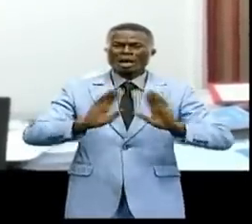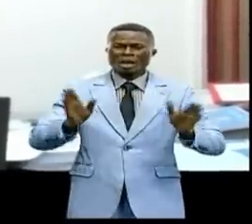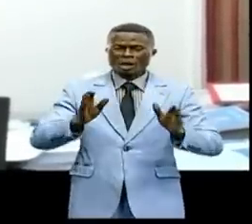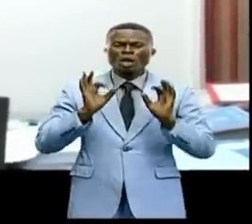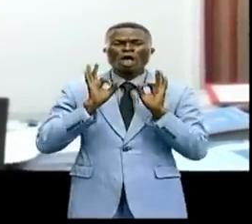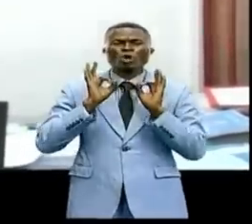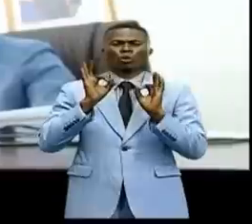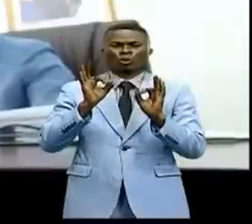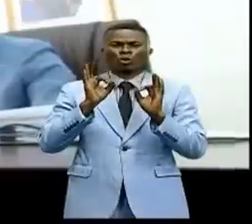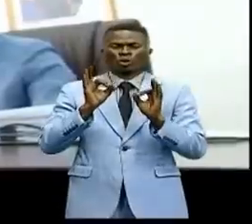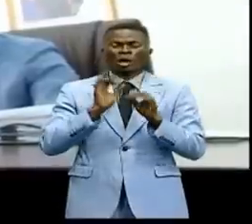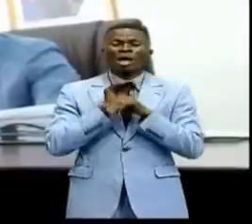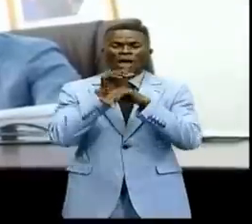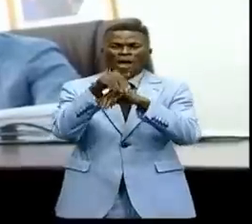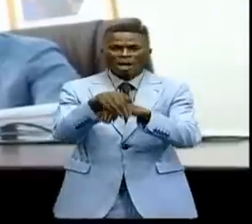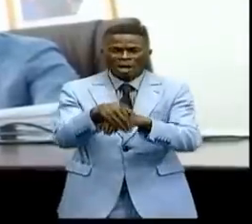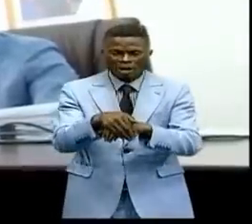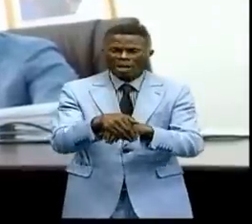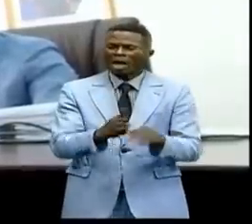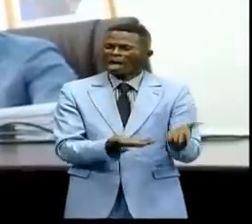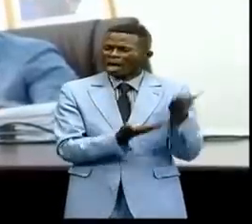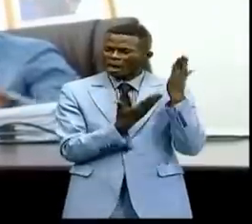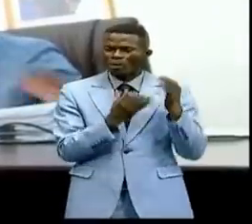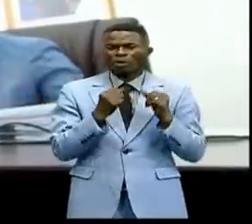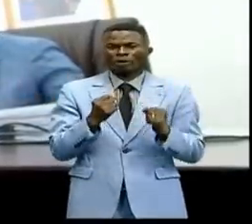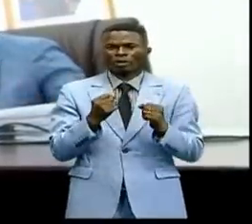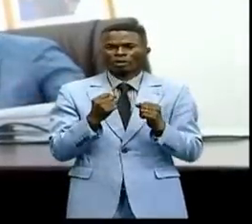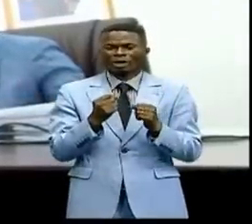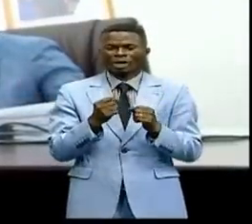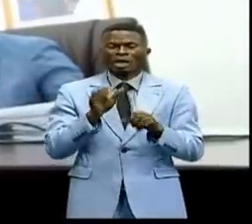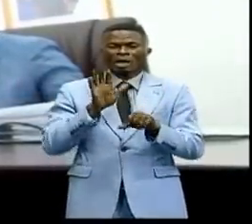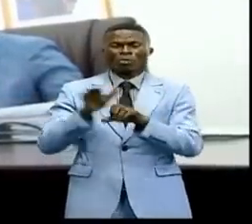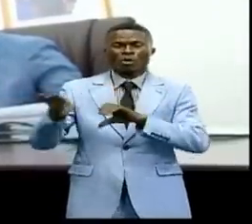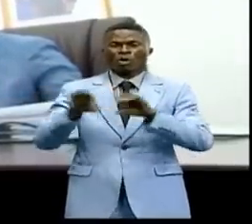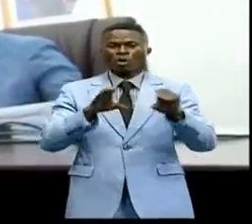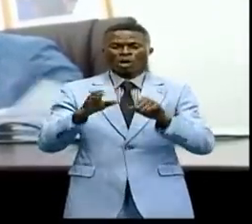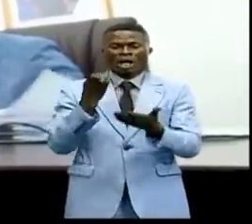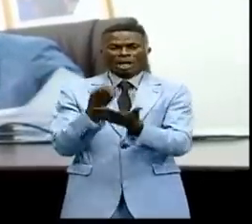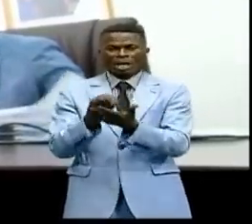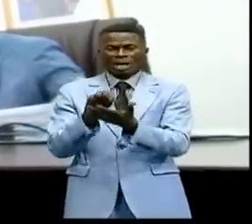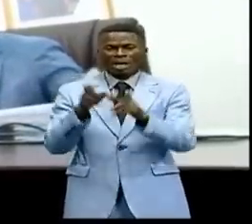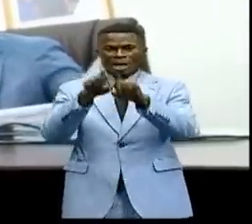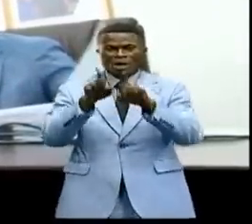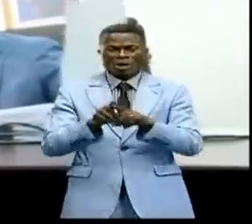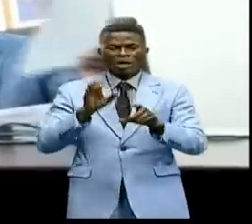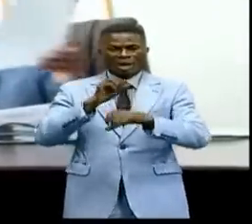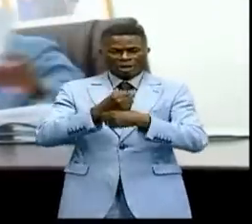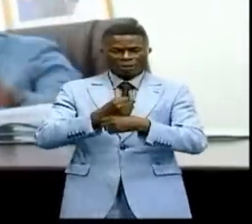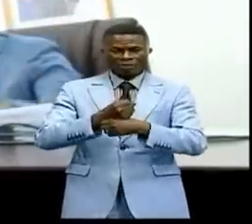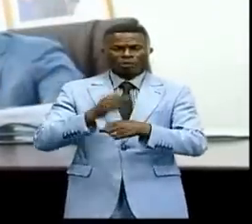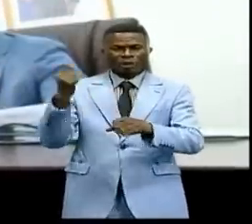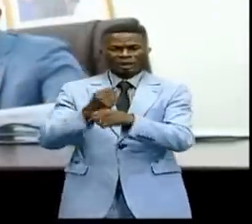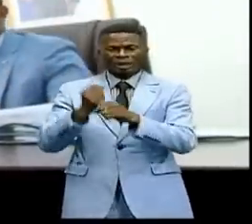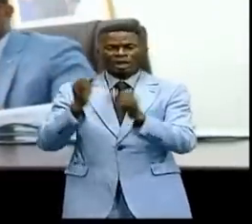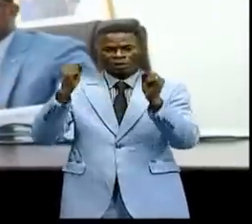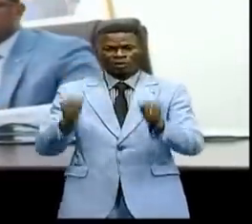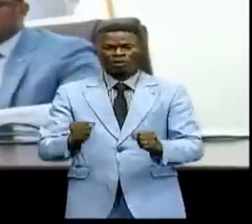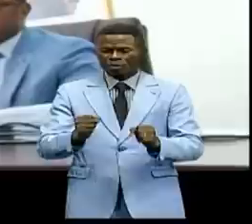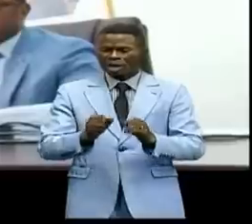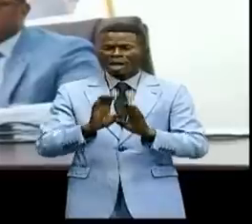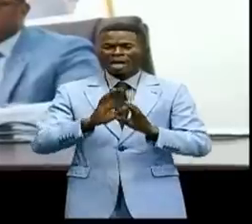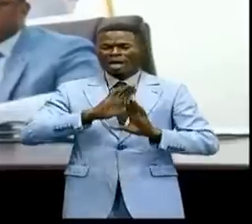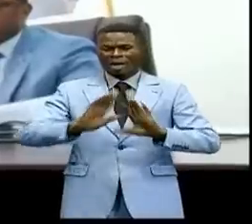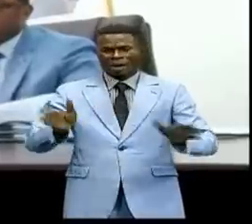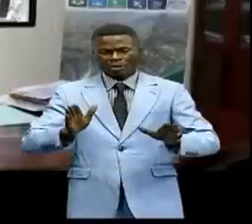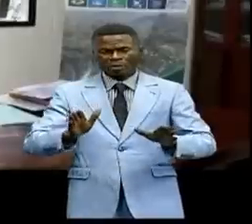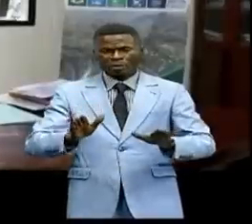innovantes, contribuant significativement à la diversification de l'économie ainsi qu'à la création des emplois stables et décents.